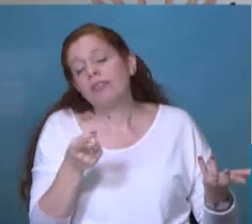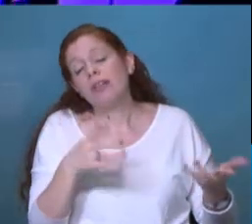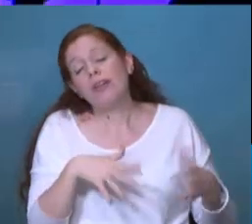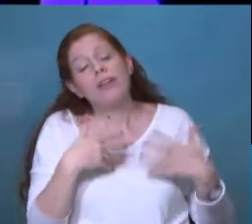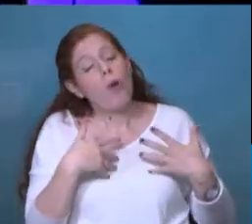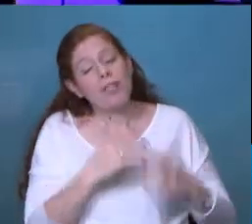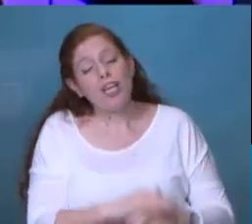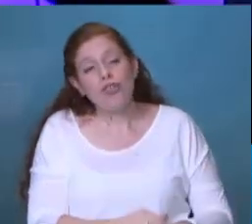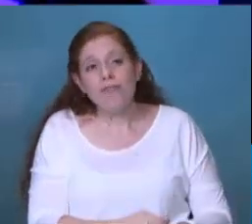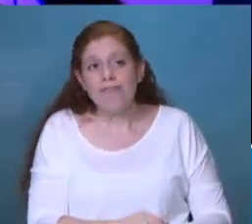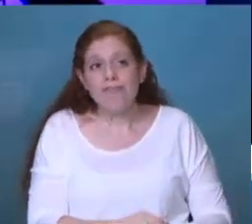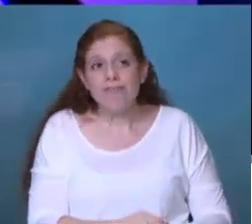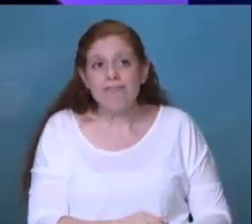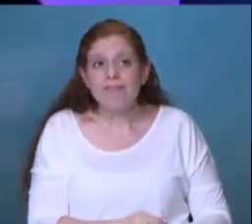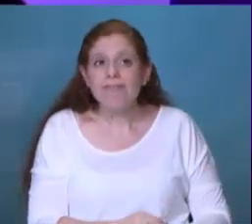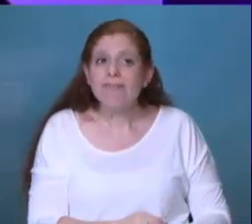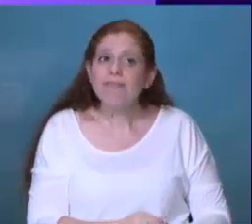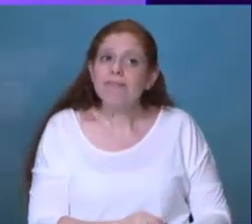מתרגש.